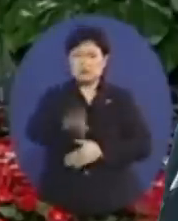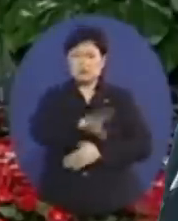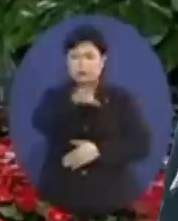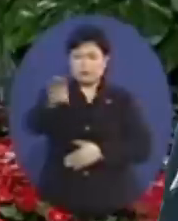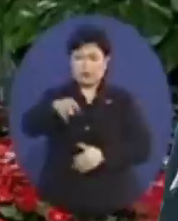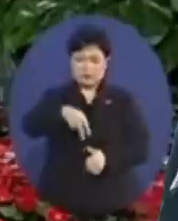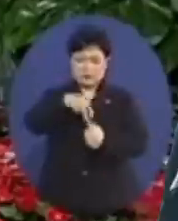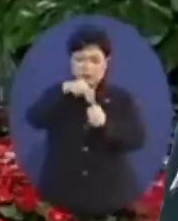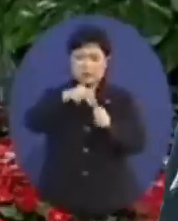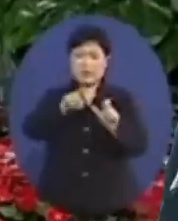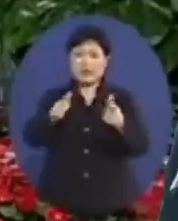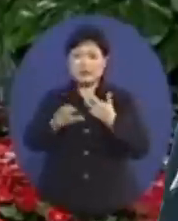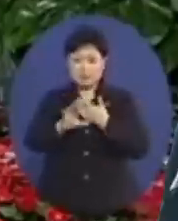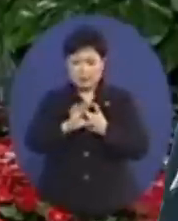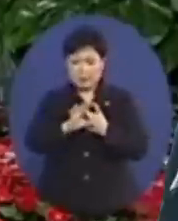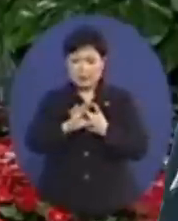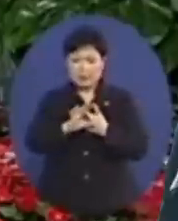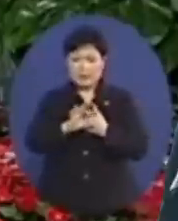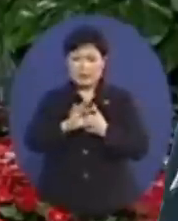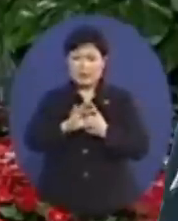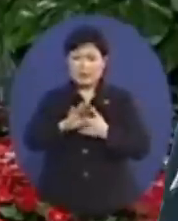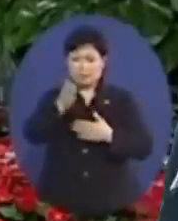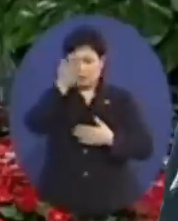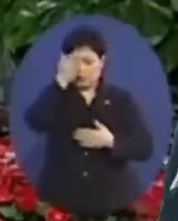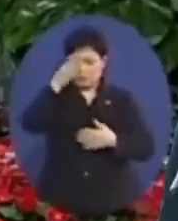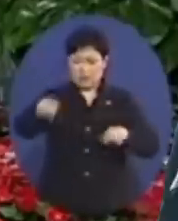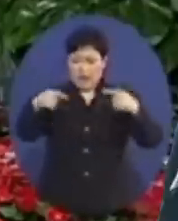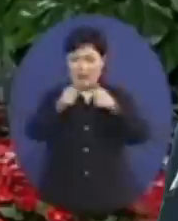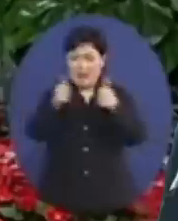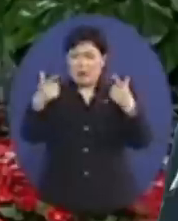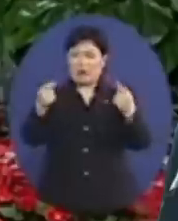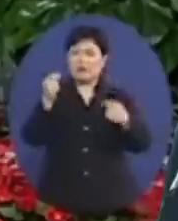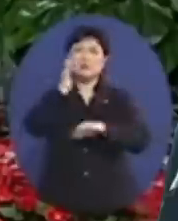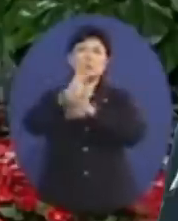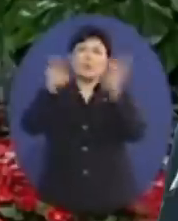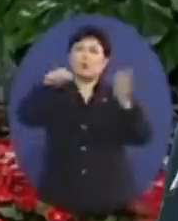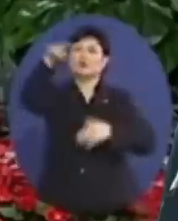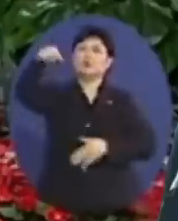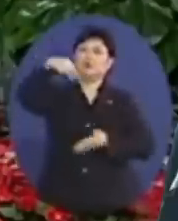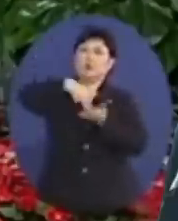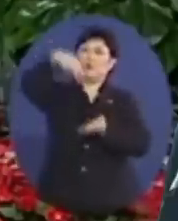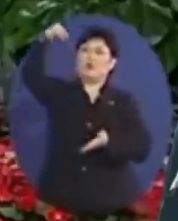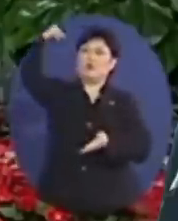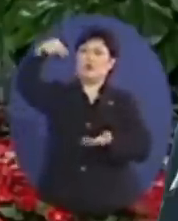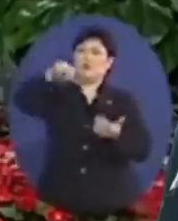짊어졌으면 엘리야와 같이 공중으로 들려 올라갔었습니다.